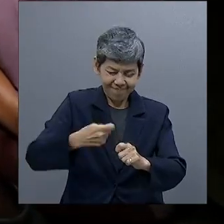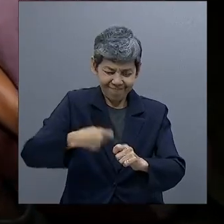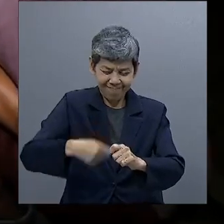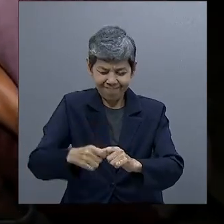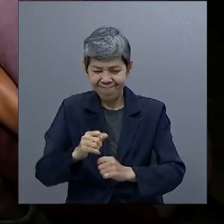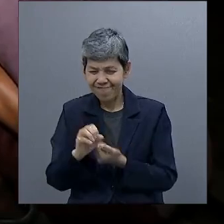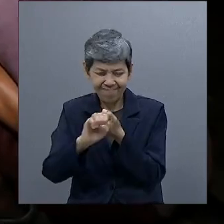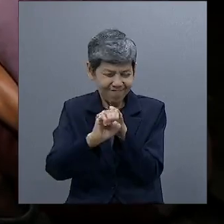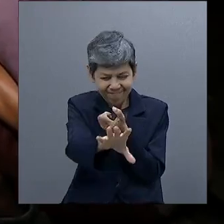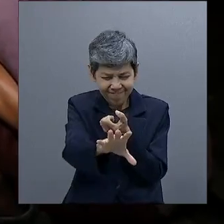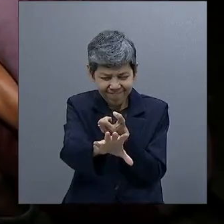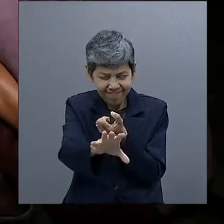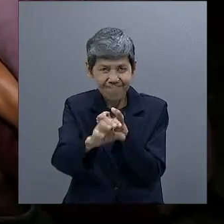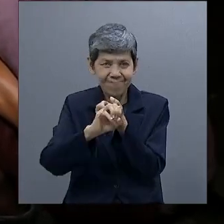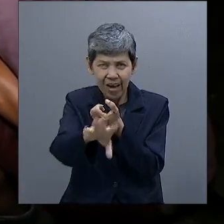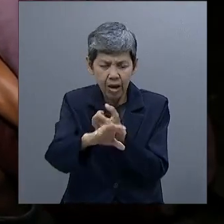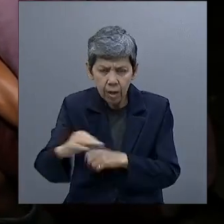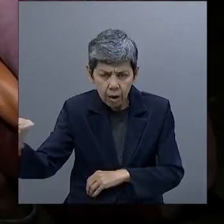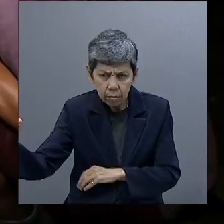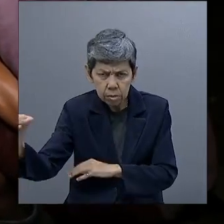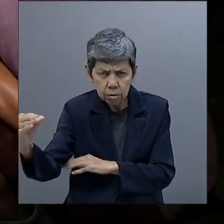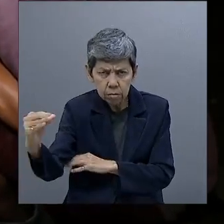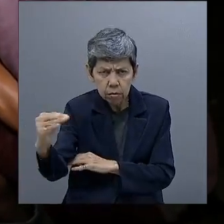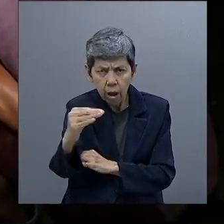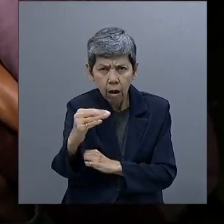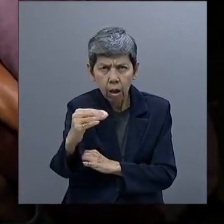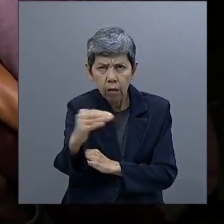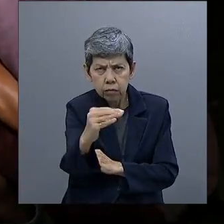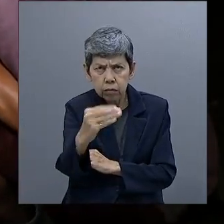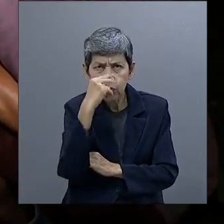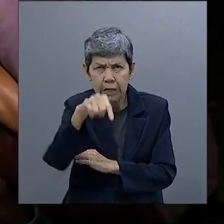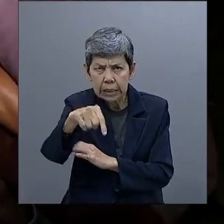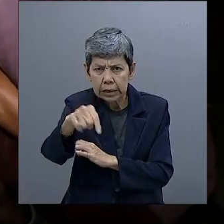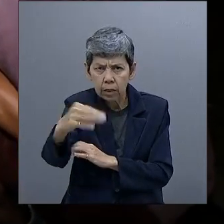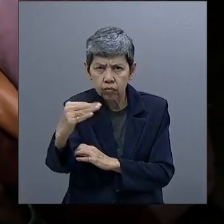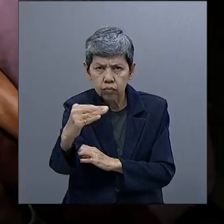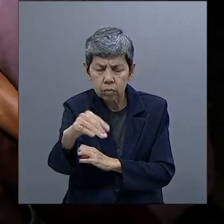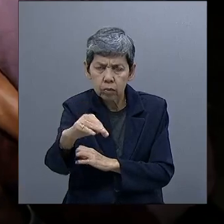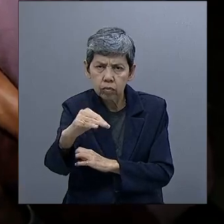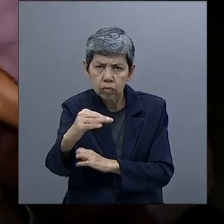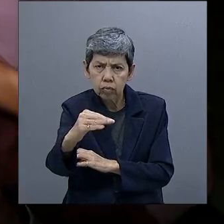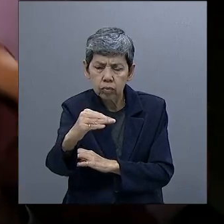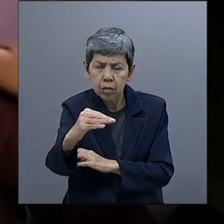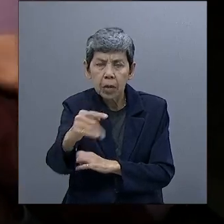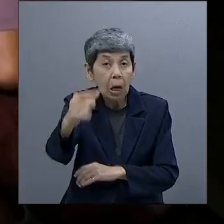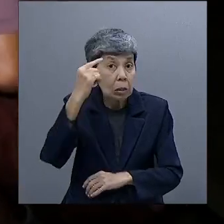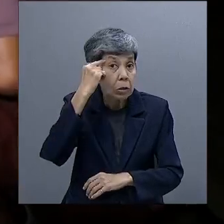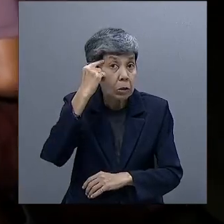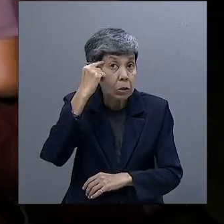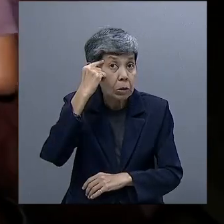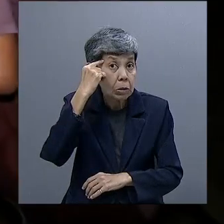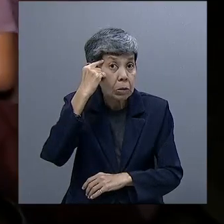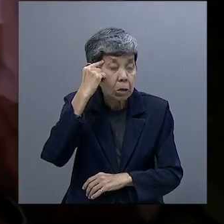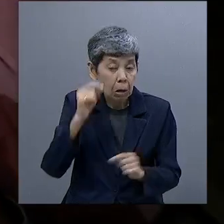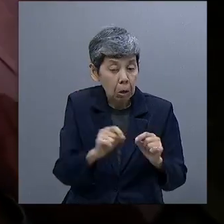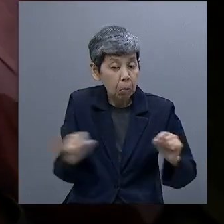ส่องไฟไปแล้วก็เขาลอยอยู่ตรงนี้ครับลอยหัวอยู่ตรงนี้ครับ พอคาดเดาได้ไหมครับว่าขนาดสักประม